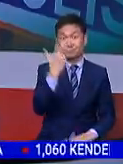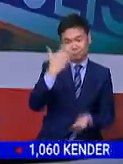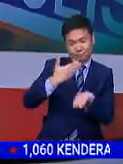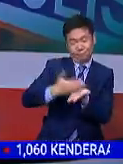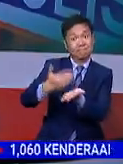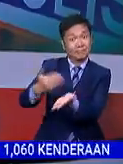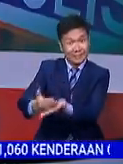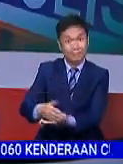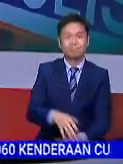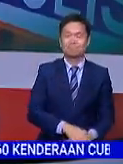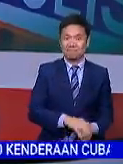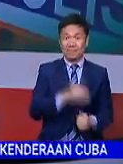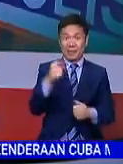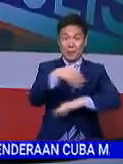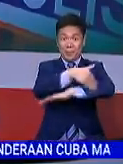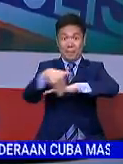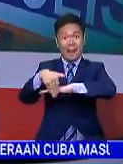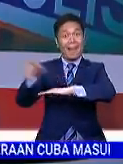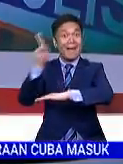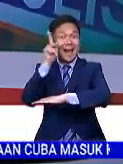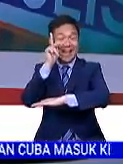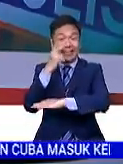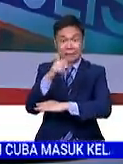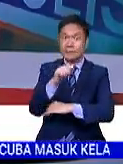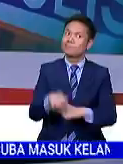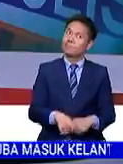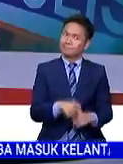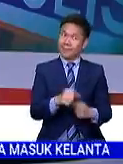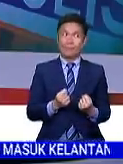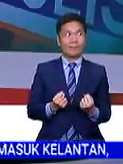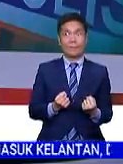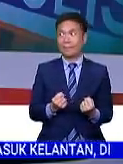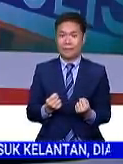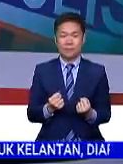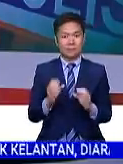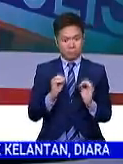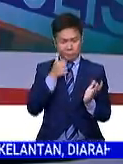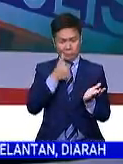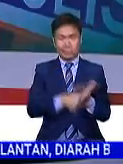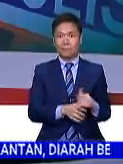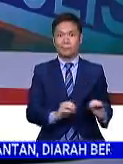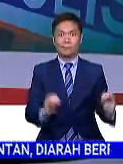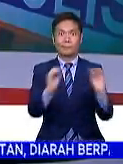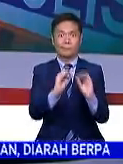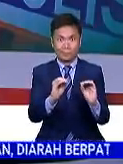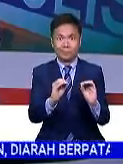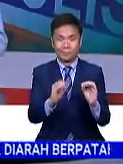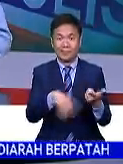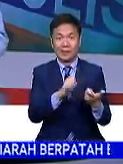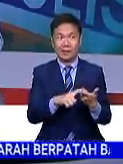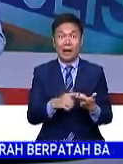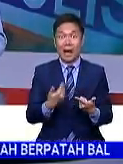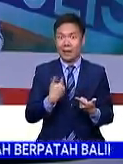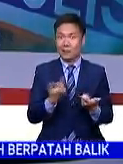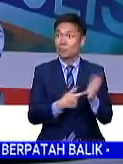cekatan Jalan Raya scre di sempadan negeri mengesan kesemua mereka tidak mempunyai surat kebenaran video Arema selain